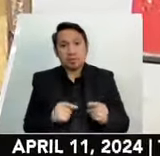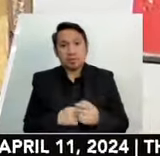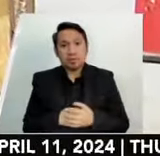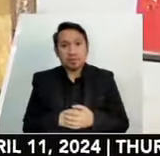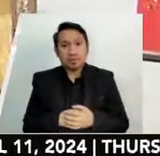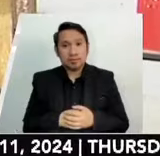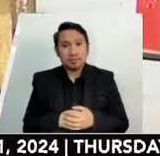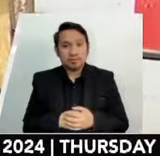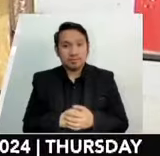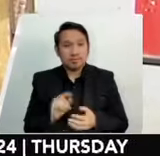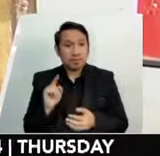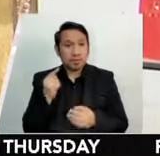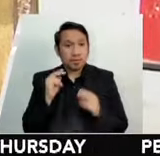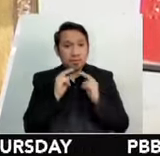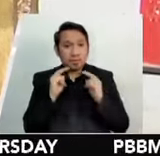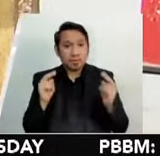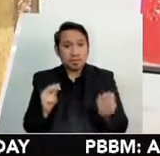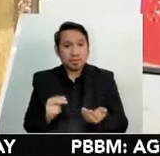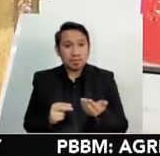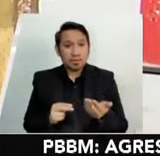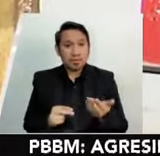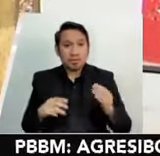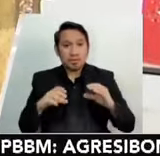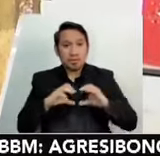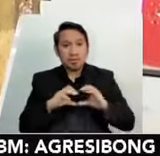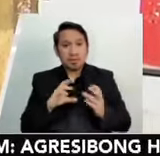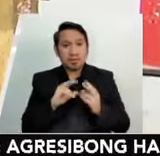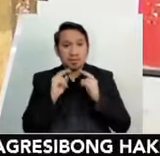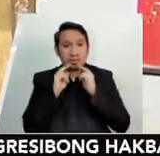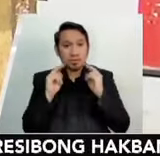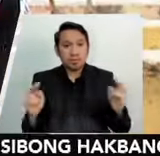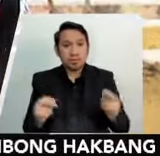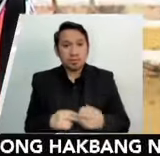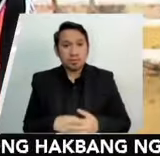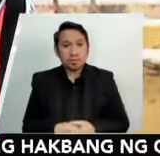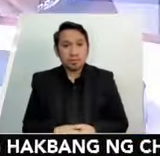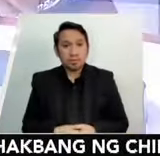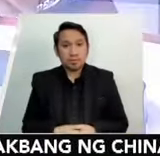balita, Joseph Morong para sa GMA Integrated News.